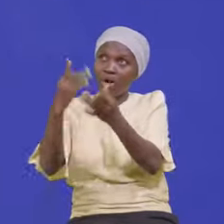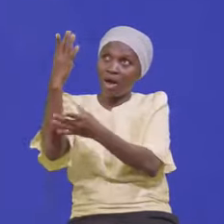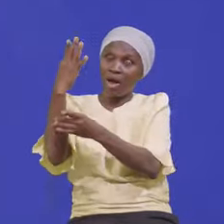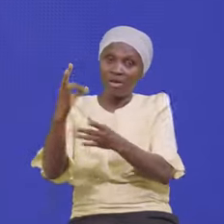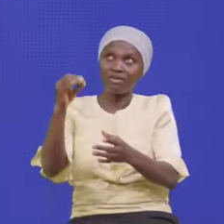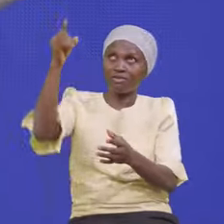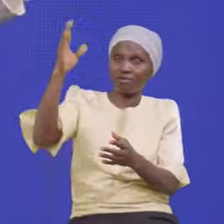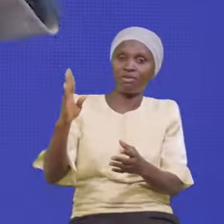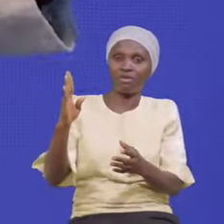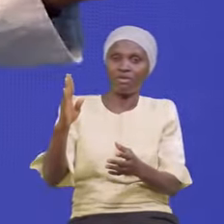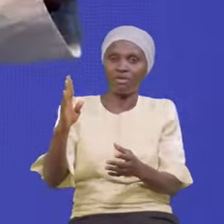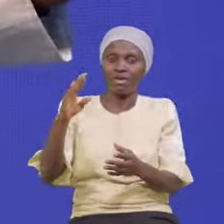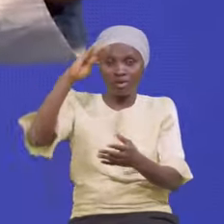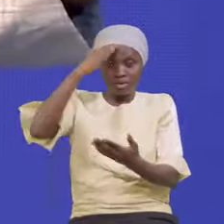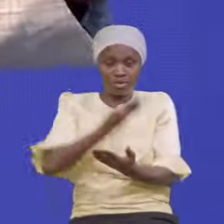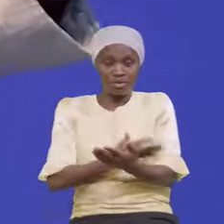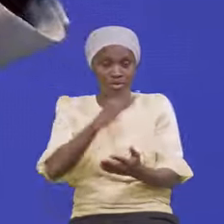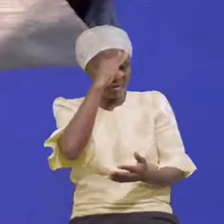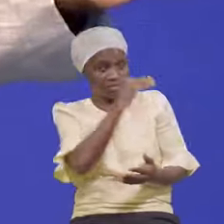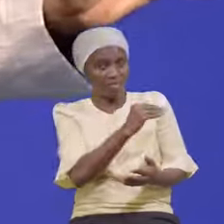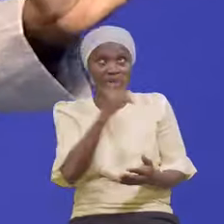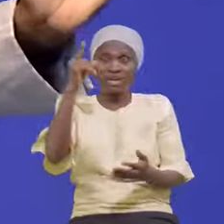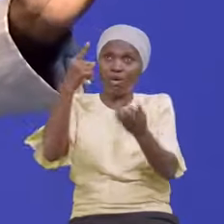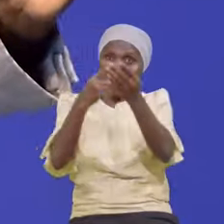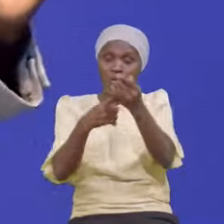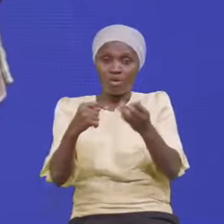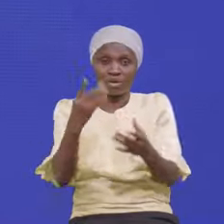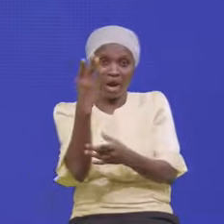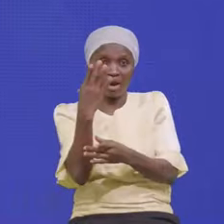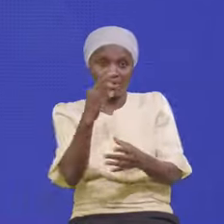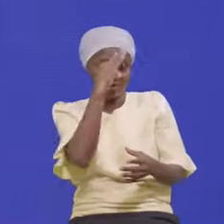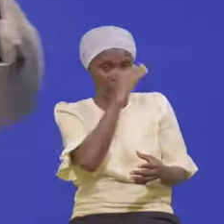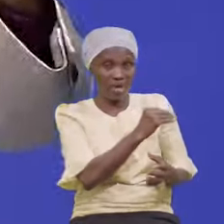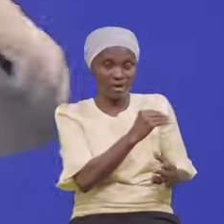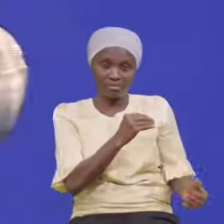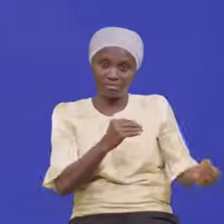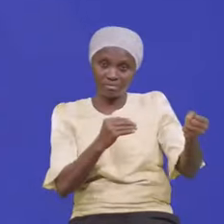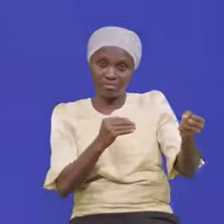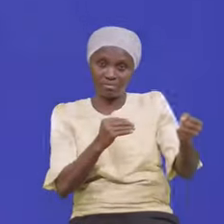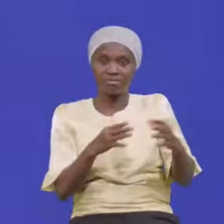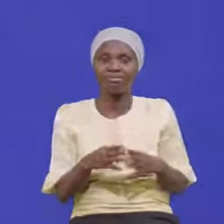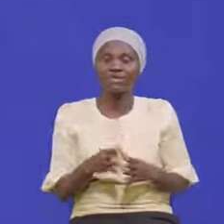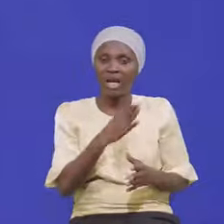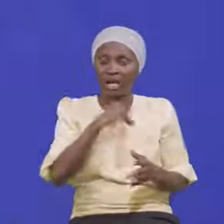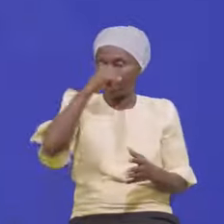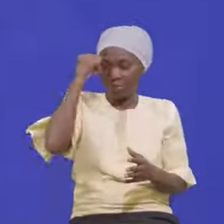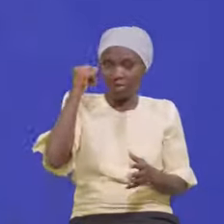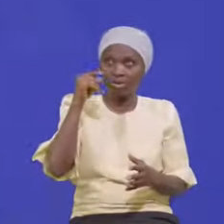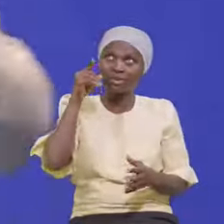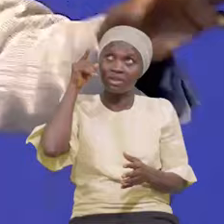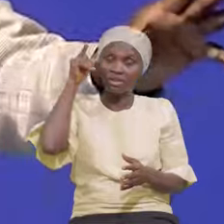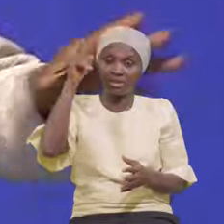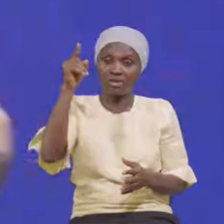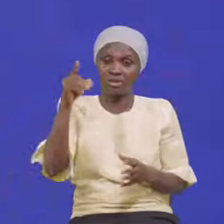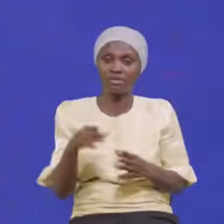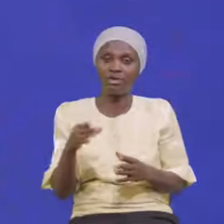పట్టుకోగలడు, సన్ ఆఫ్ మ్యాన్, మనుష్య కుమారుడిగా, హి హోల్డ్స్ ది హ్యాండ్ ఆఫ్ మ్యాన్, మనుషుని చేతిని పట్టుకోగలడు, because he holds to God